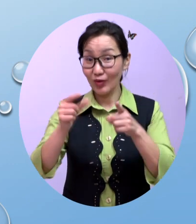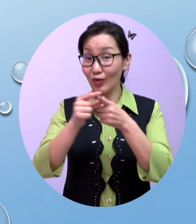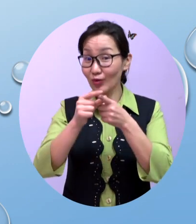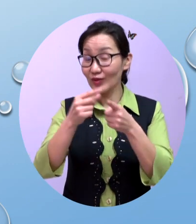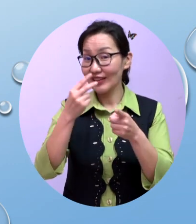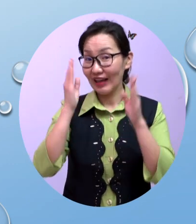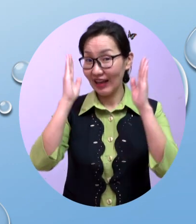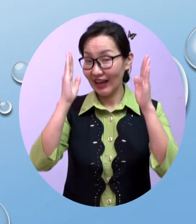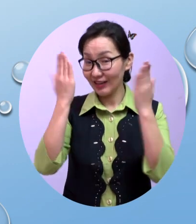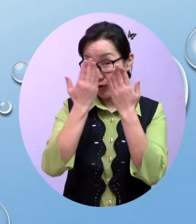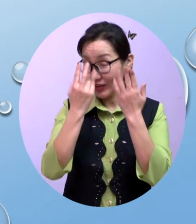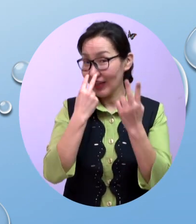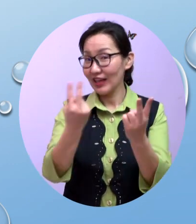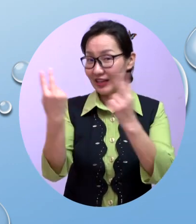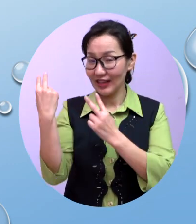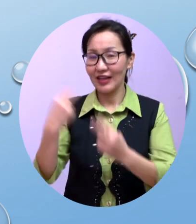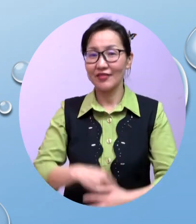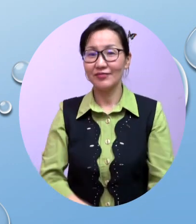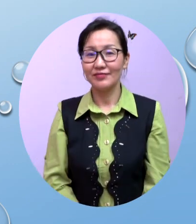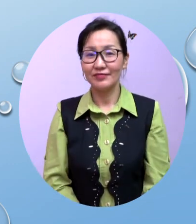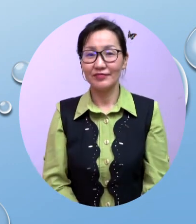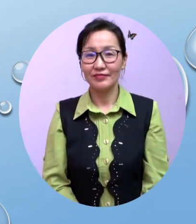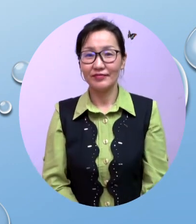үгнүүдийг анхааралтай уншаарай.